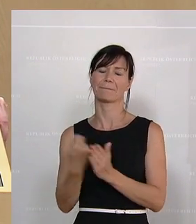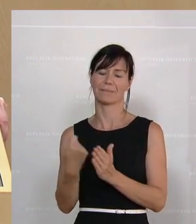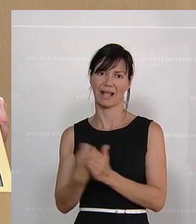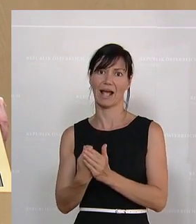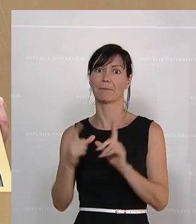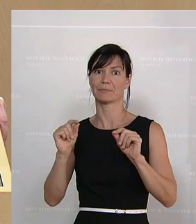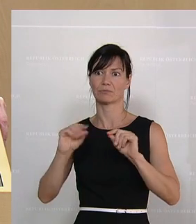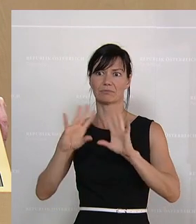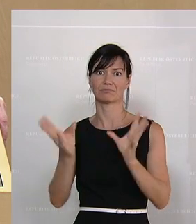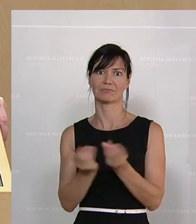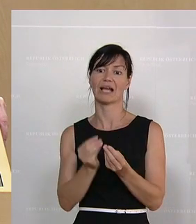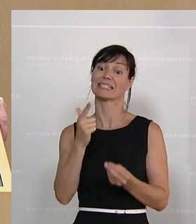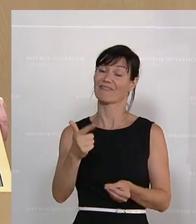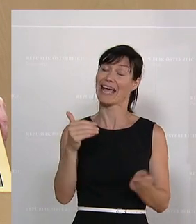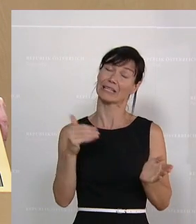entlastung